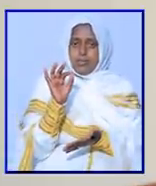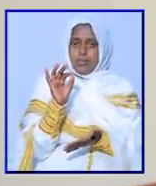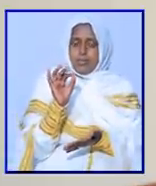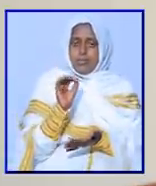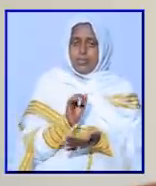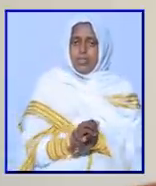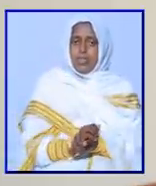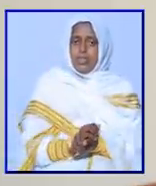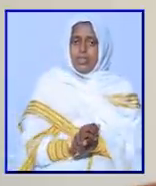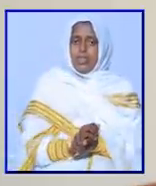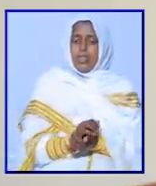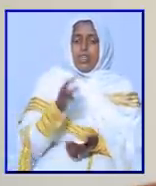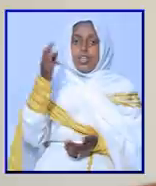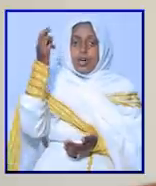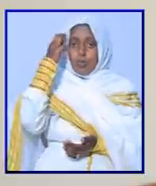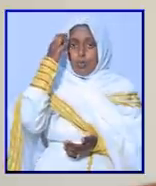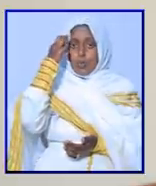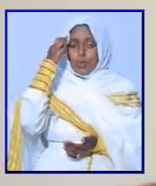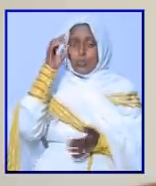የምናገኘው